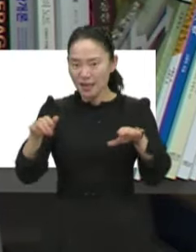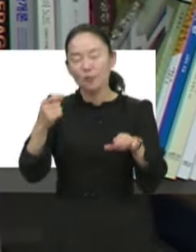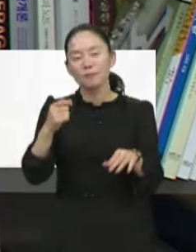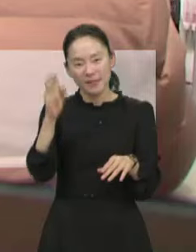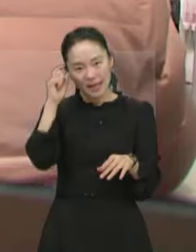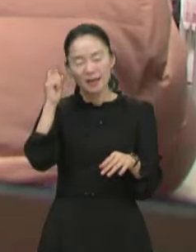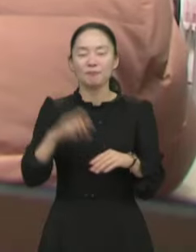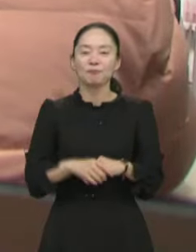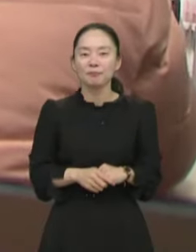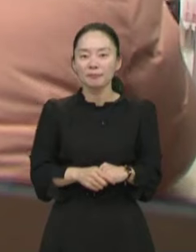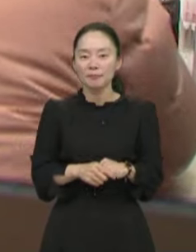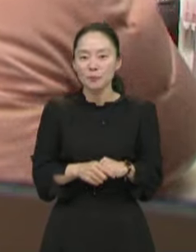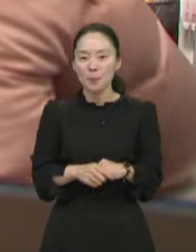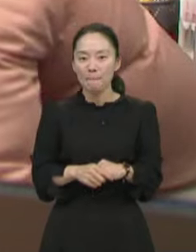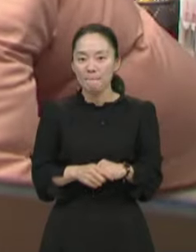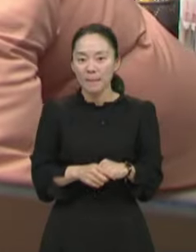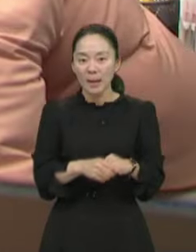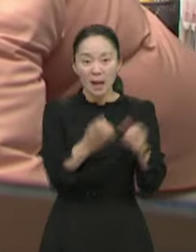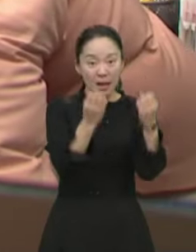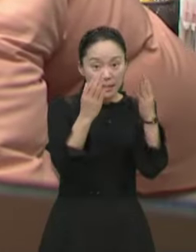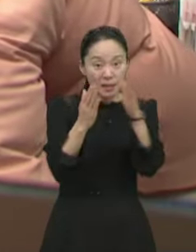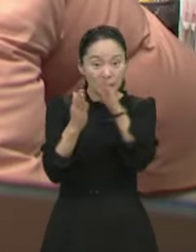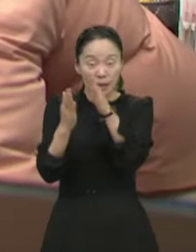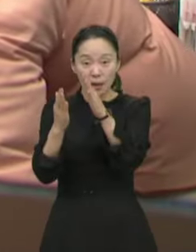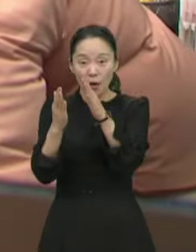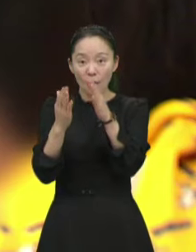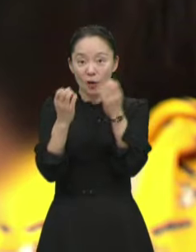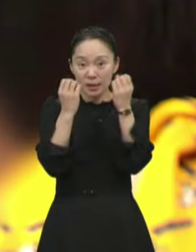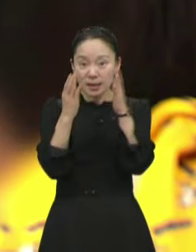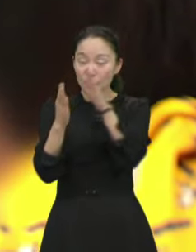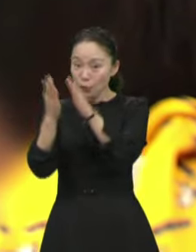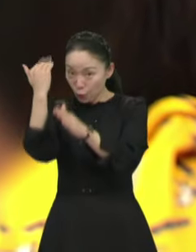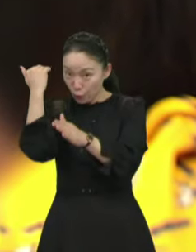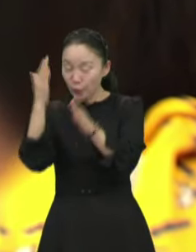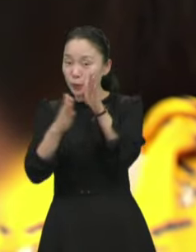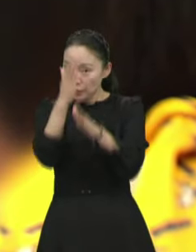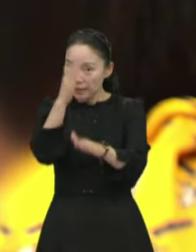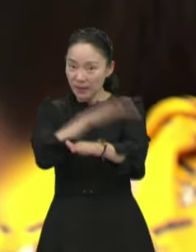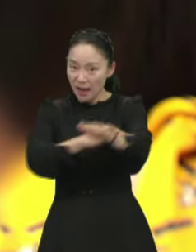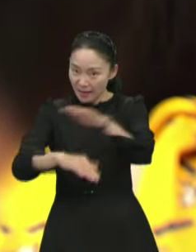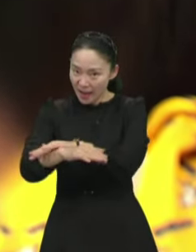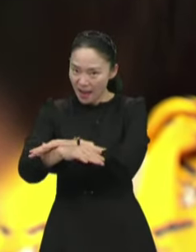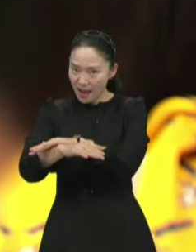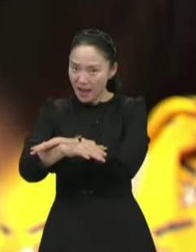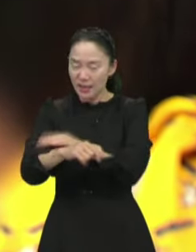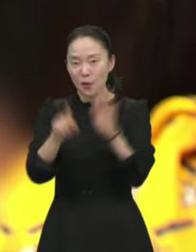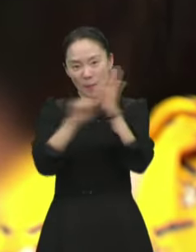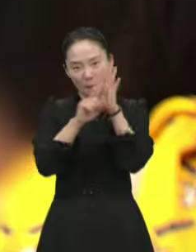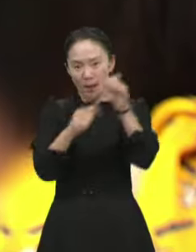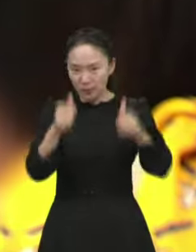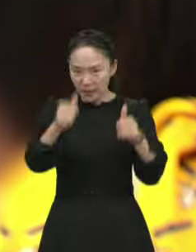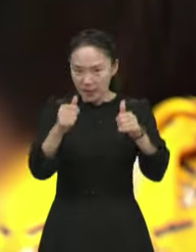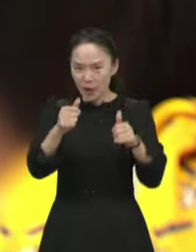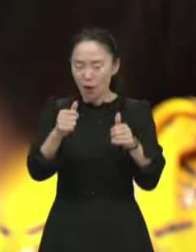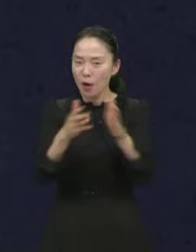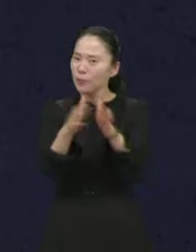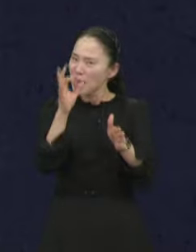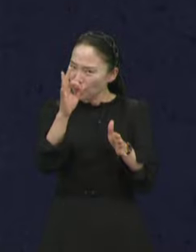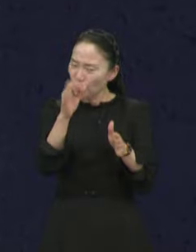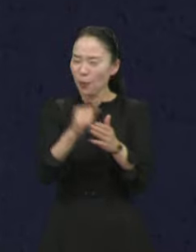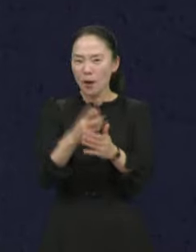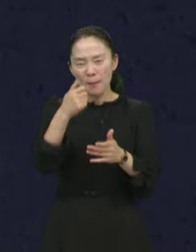합니다. 신구도심 간 분양 맞대결 속에 분양가도 관심을 모읍니다. 단독 입수한 자료에 따르면